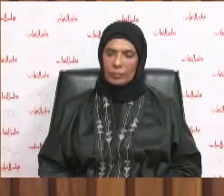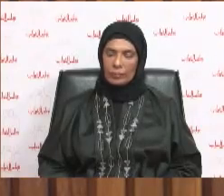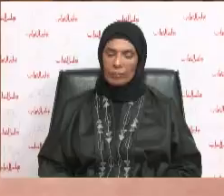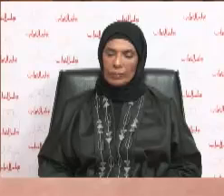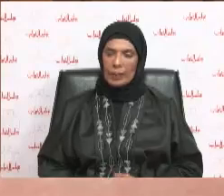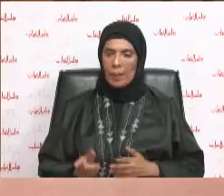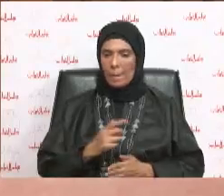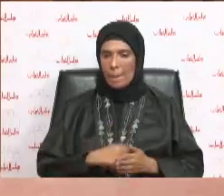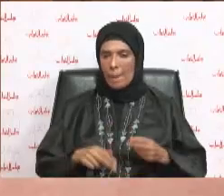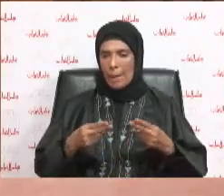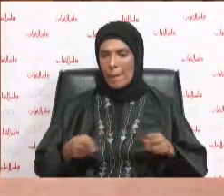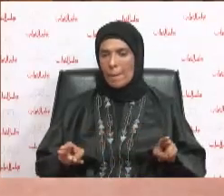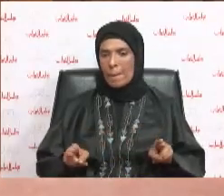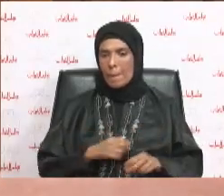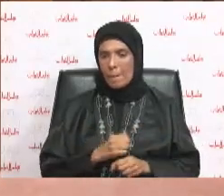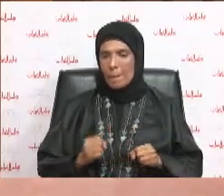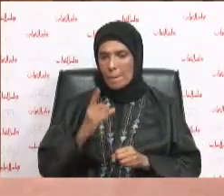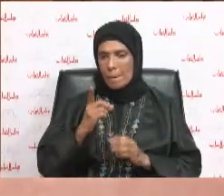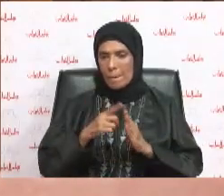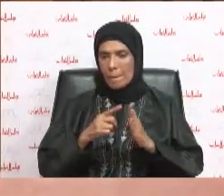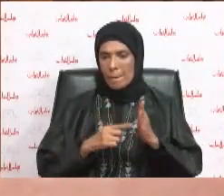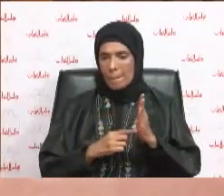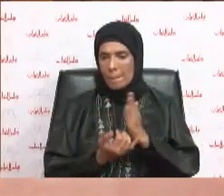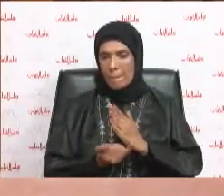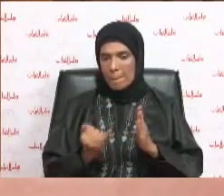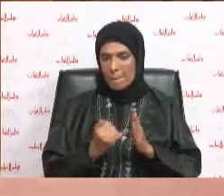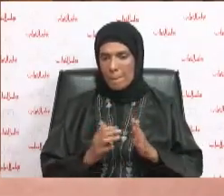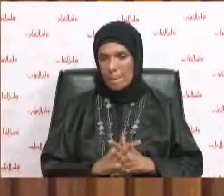توصي اللجنة بالموافقة على مشروع القانون من حيث المبدأ.